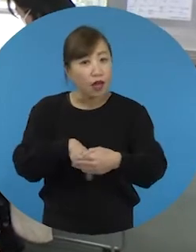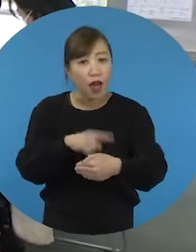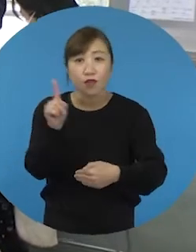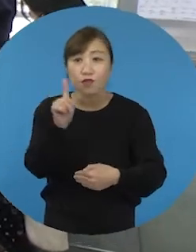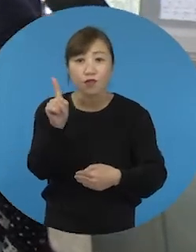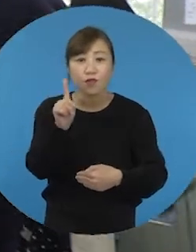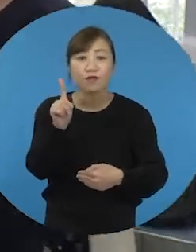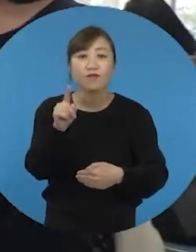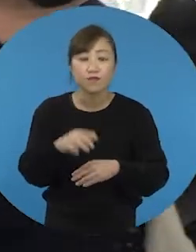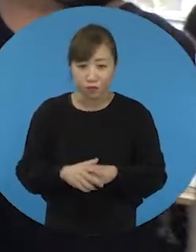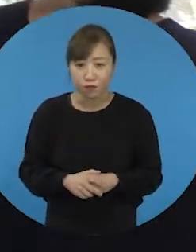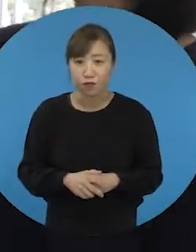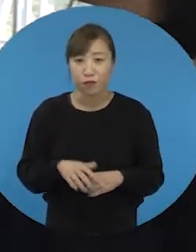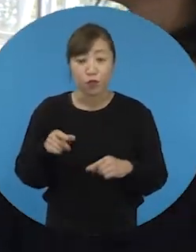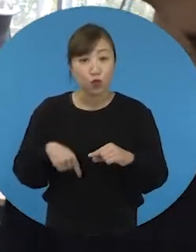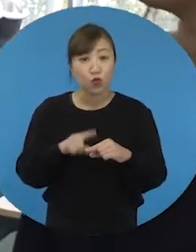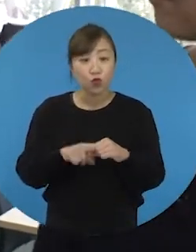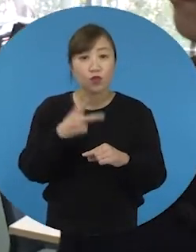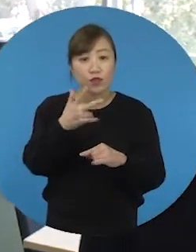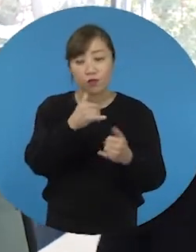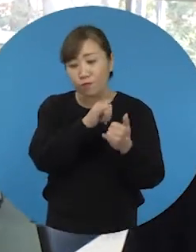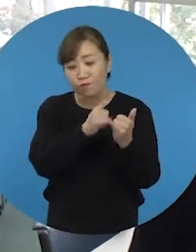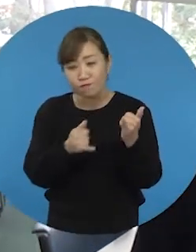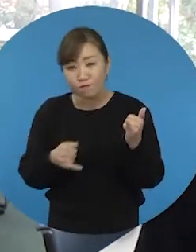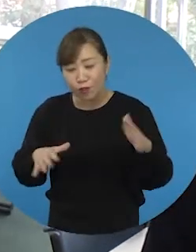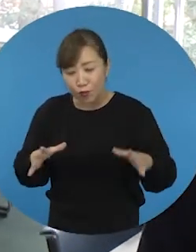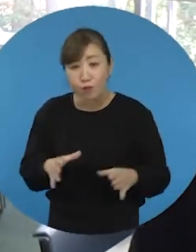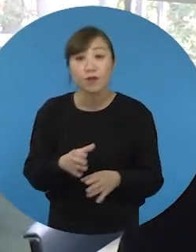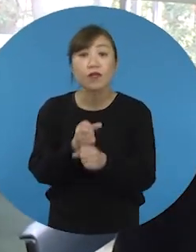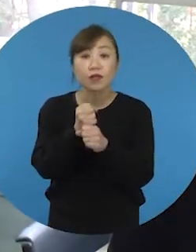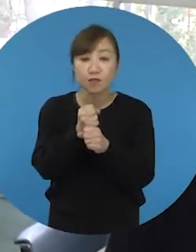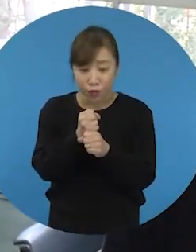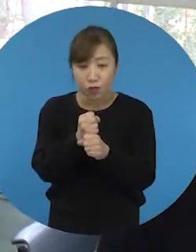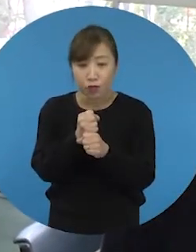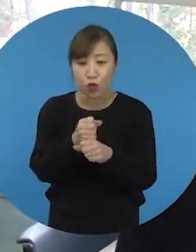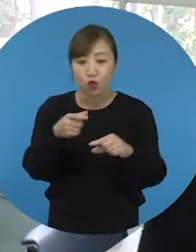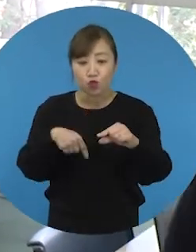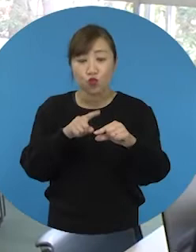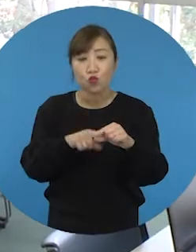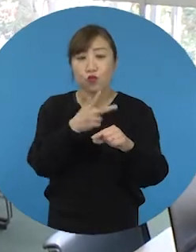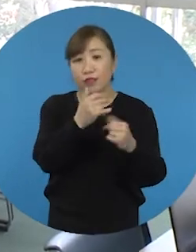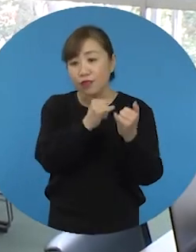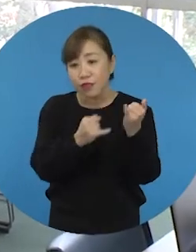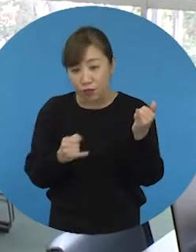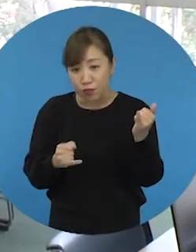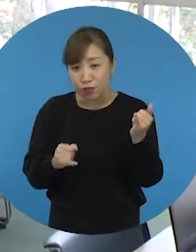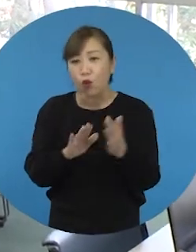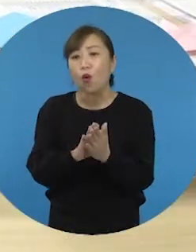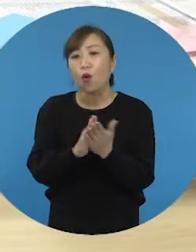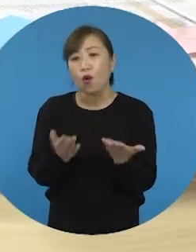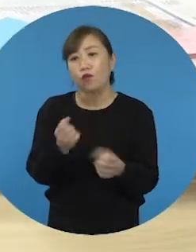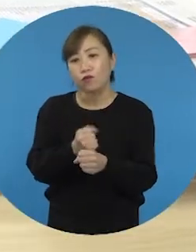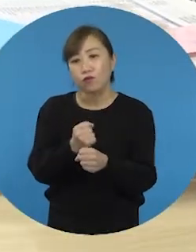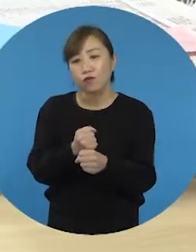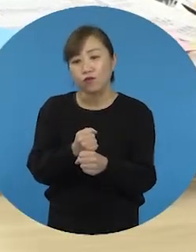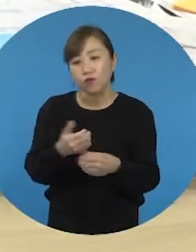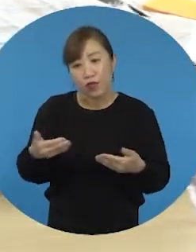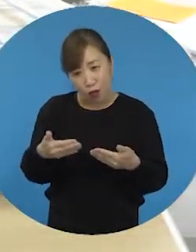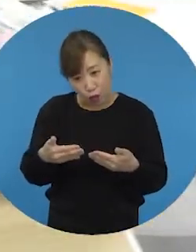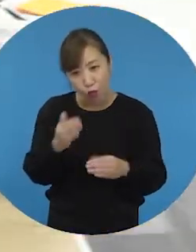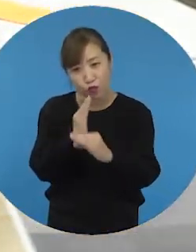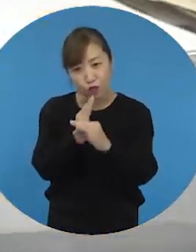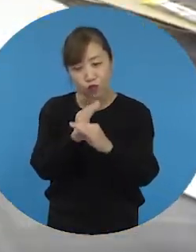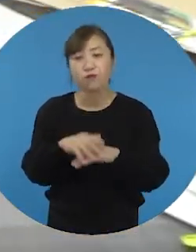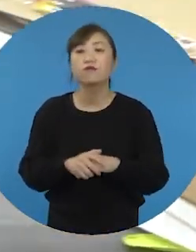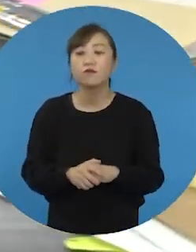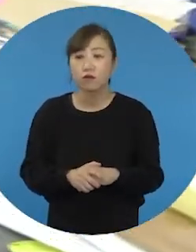うか？ はい、府中市の歴史をまとめる、府中市史の本を作る作業をしています。 私先ほど発掘